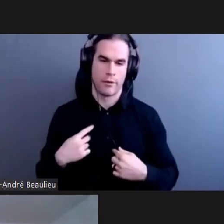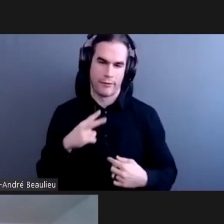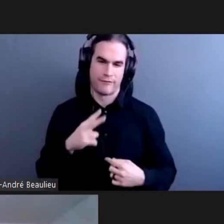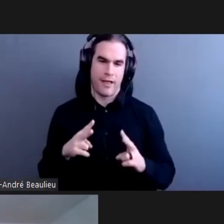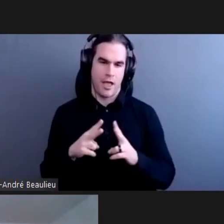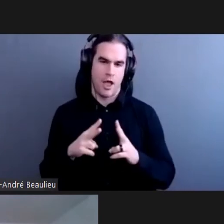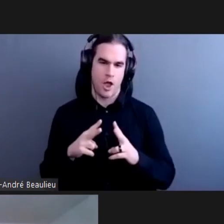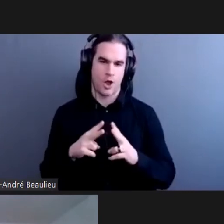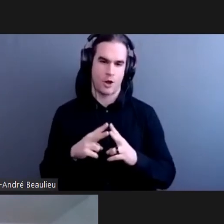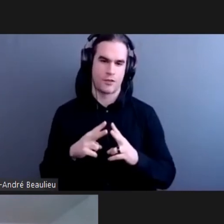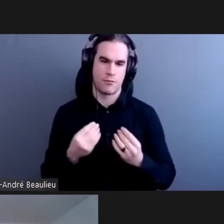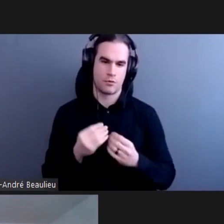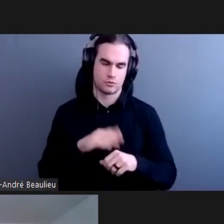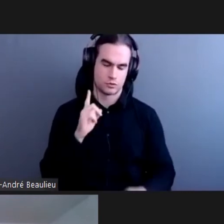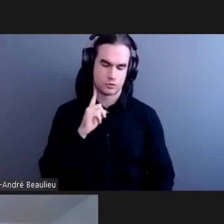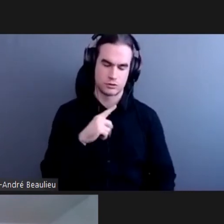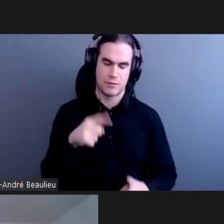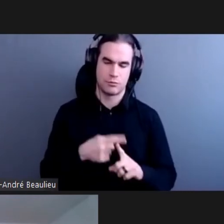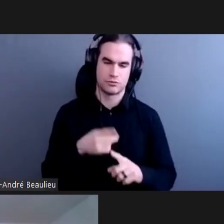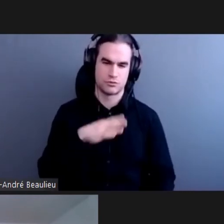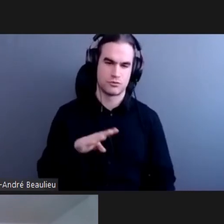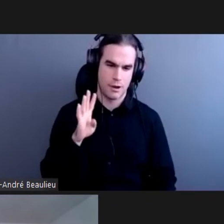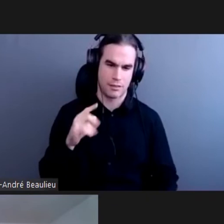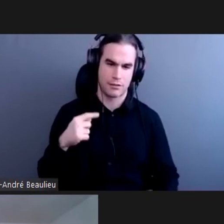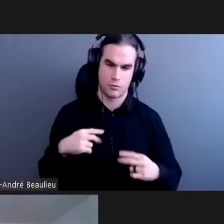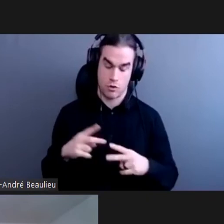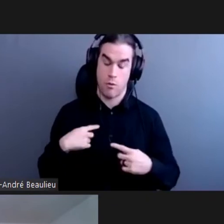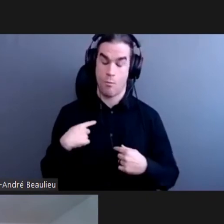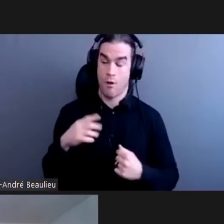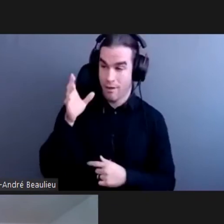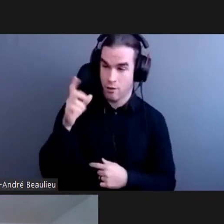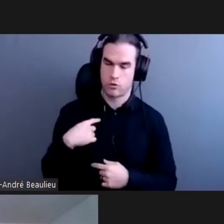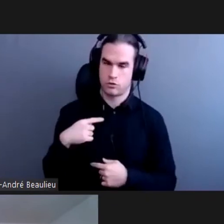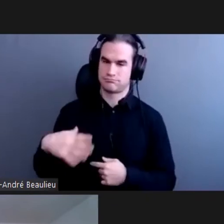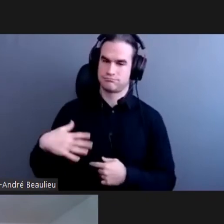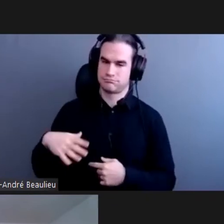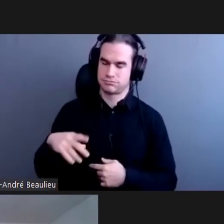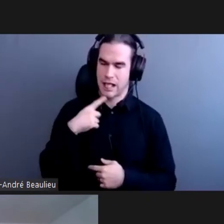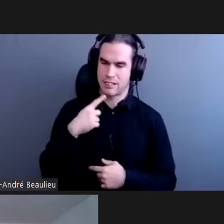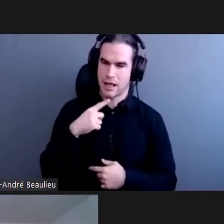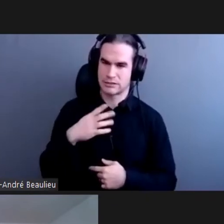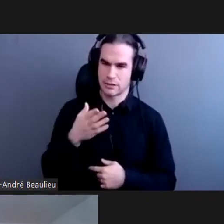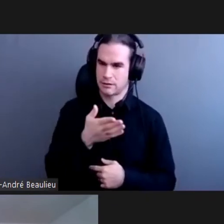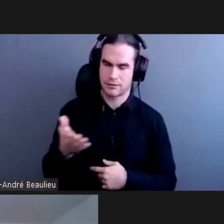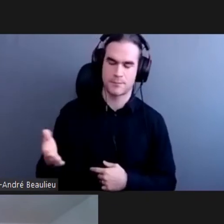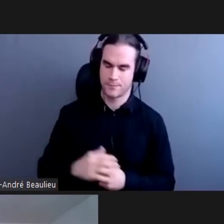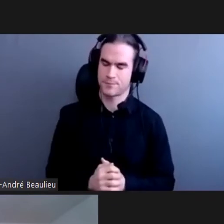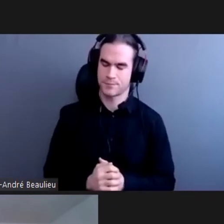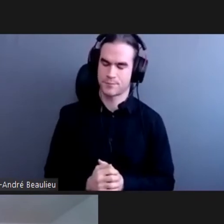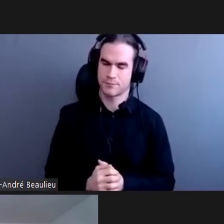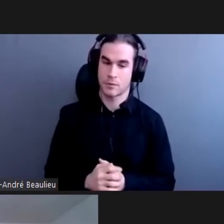la malentendance, mais j'ai appris des choses, puis c'est vraiment intéressant. Et